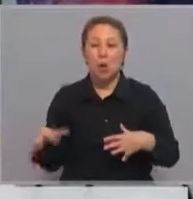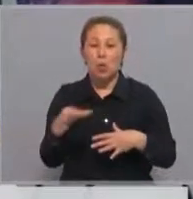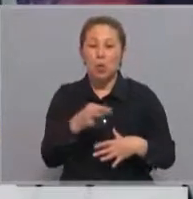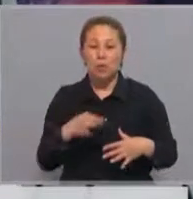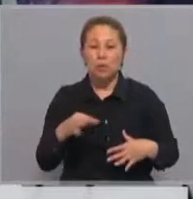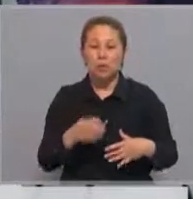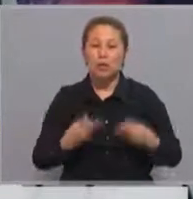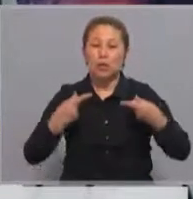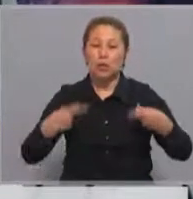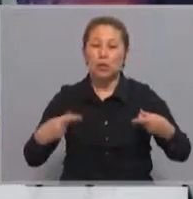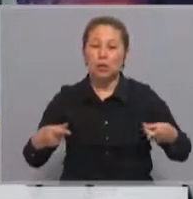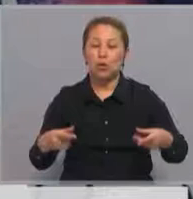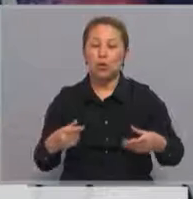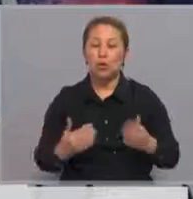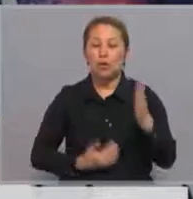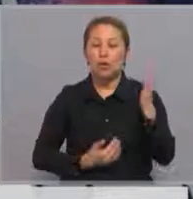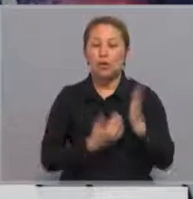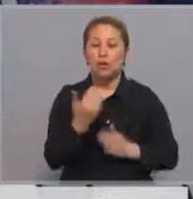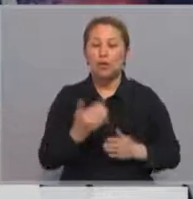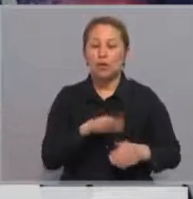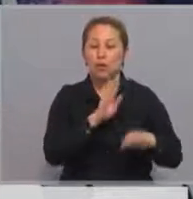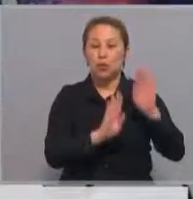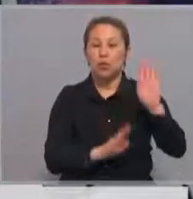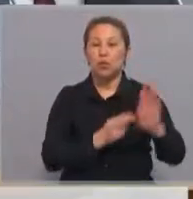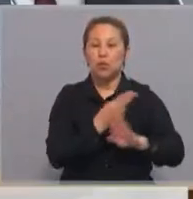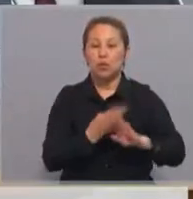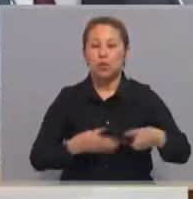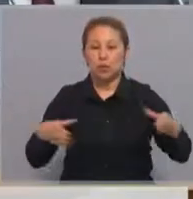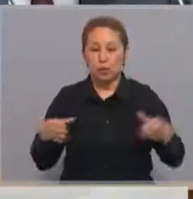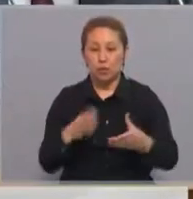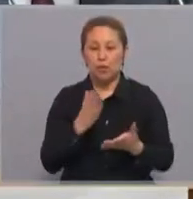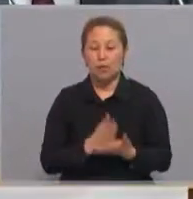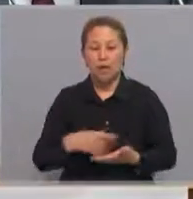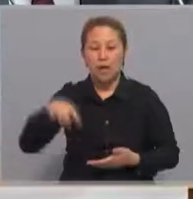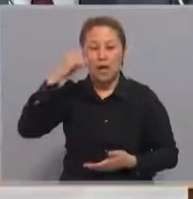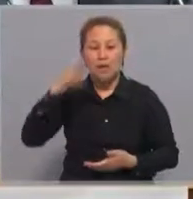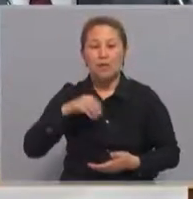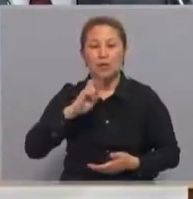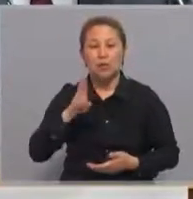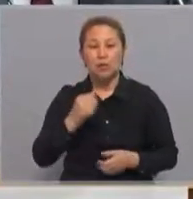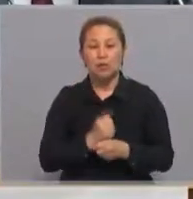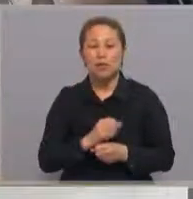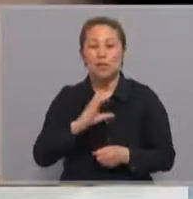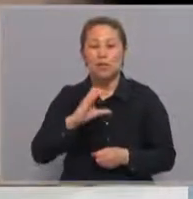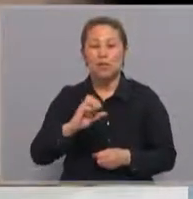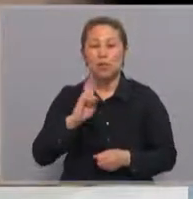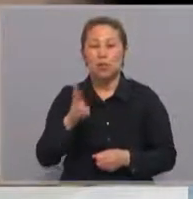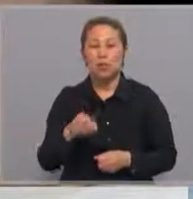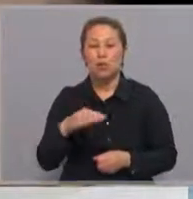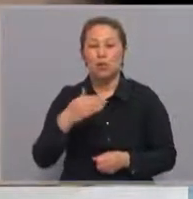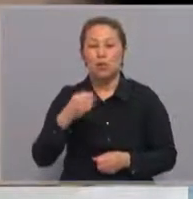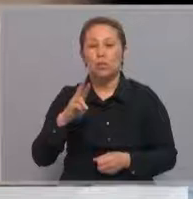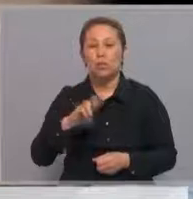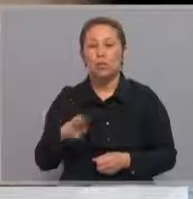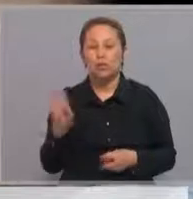облыстағы әртүрлі деңгейдегі көркемөнерпаздар ұжымы да бар. Қазақ Түрік Университетінде Серікбол Қондыбай және түркі